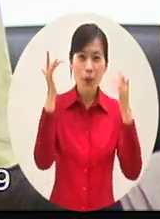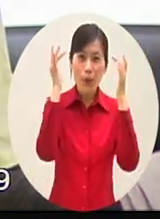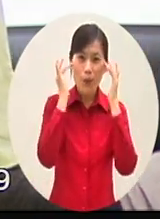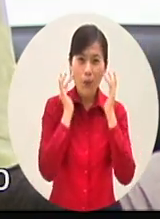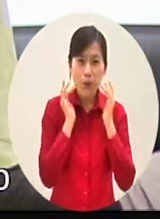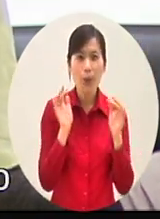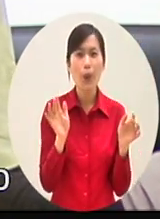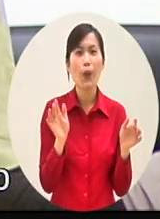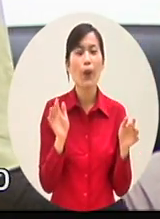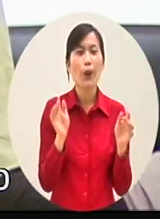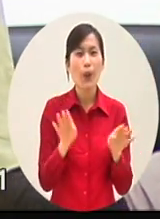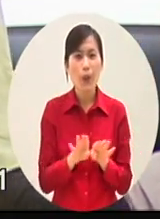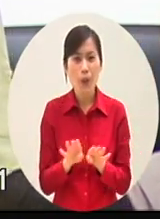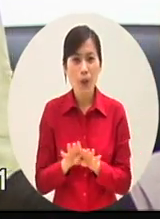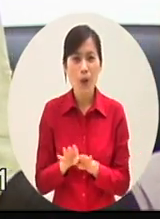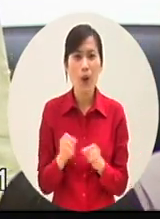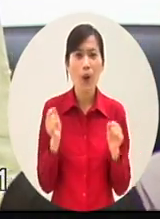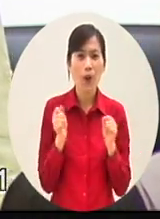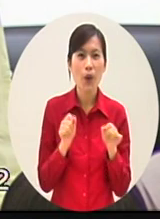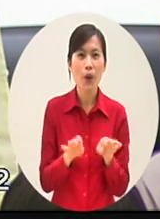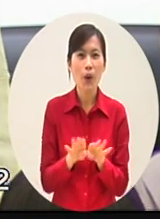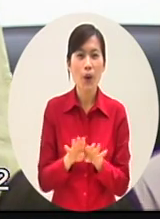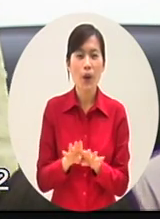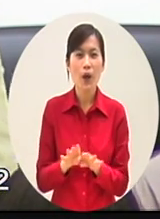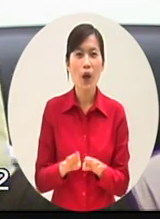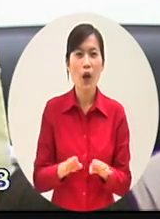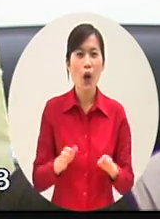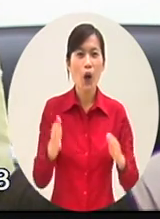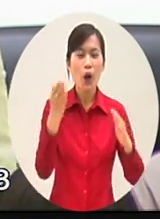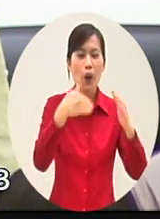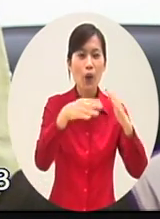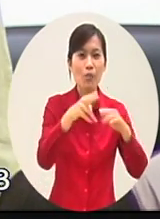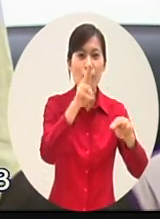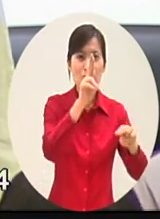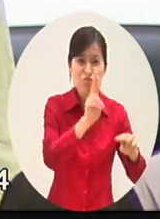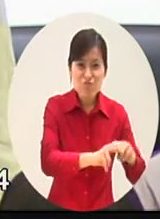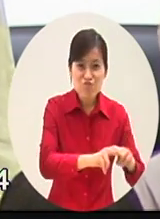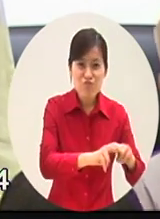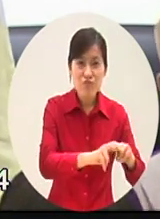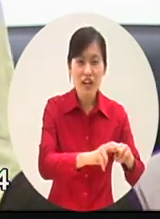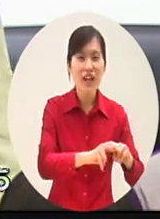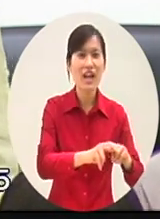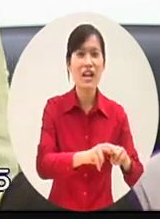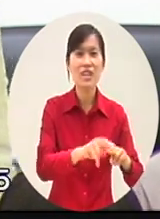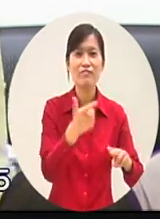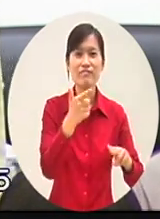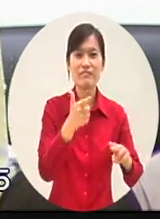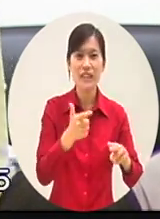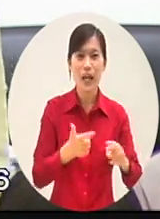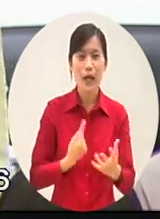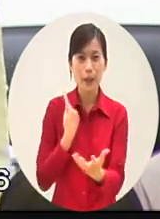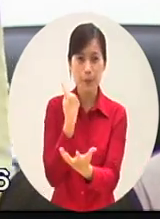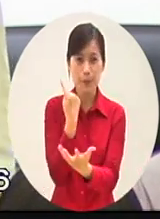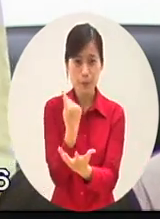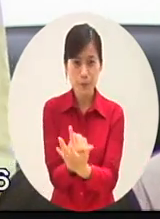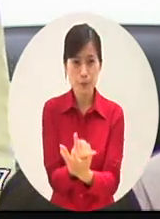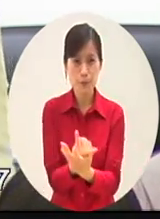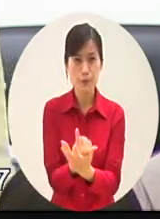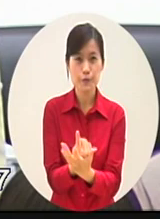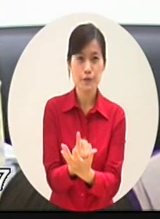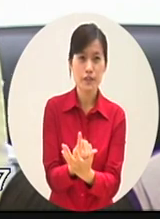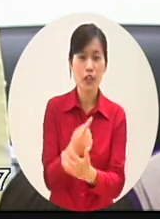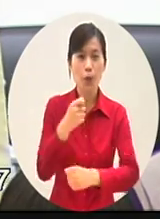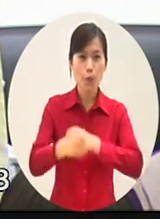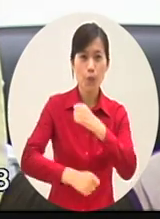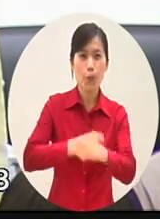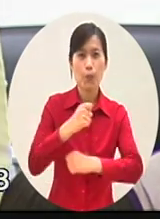不用在学校里面坐在那里上课，而是可以来参加我们的探索乐园的这个活动，